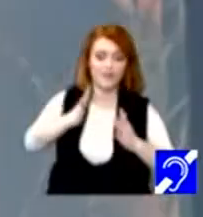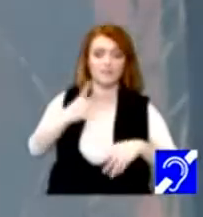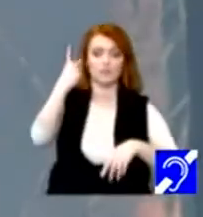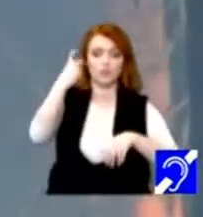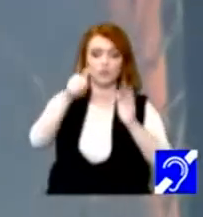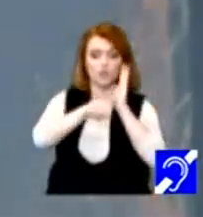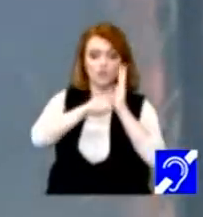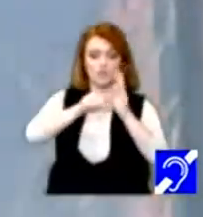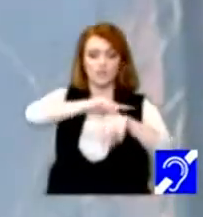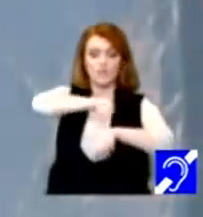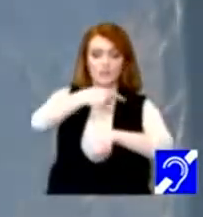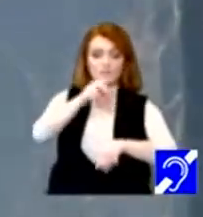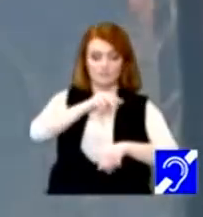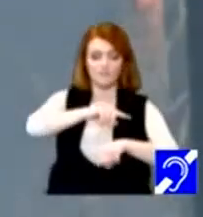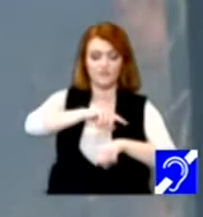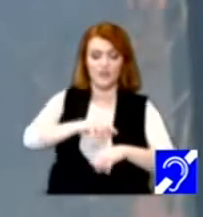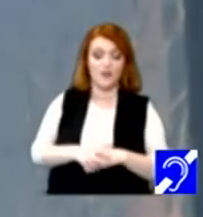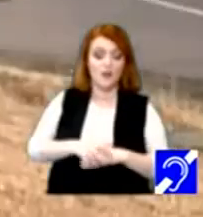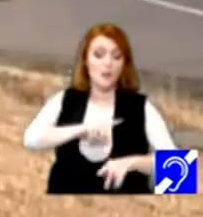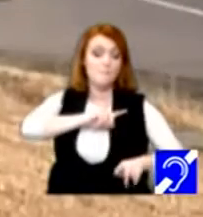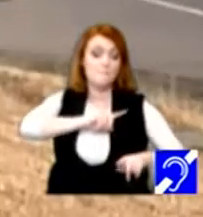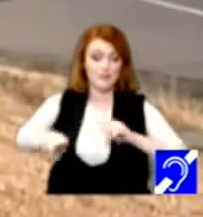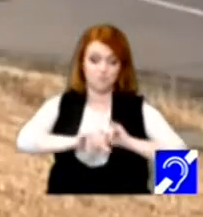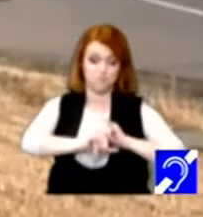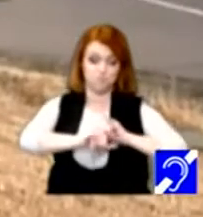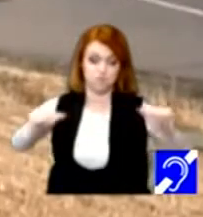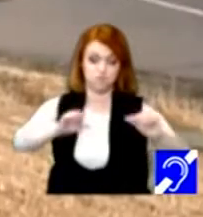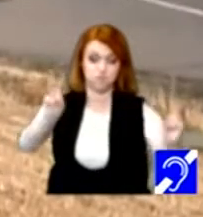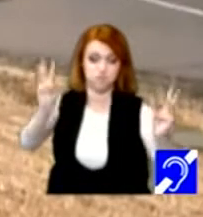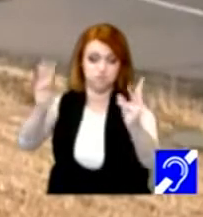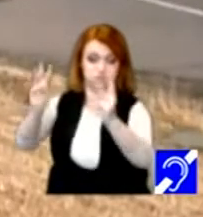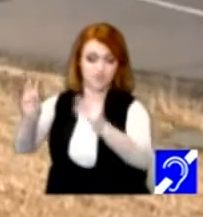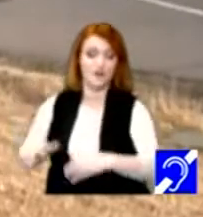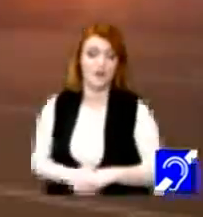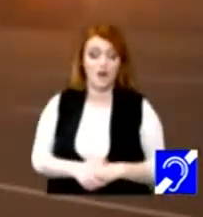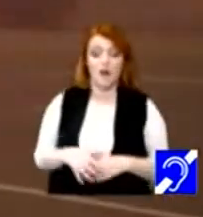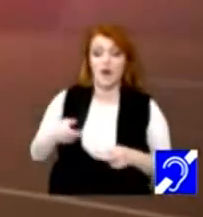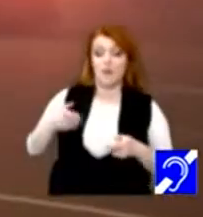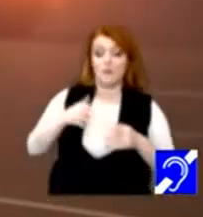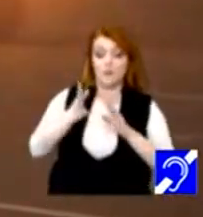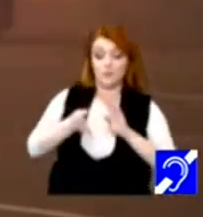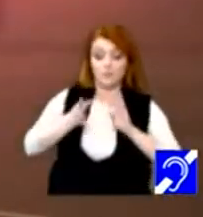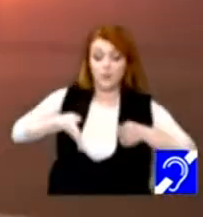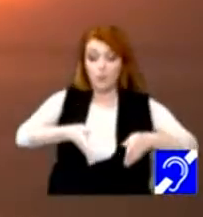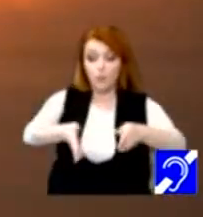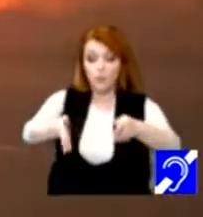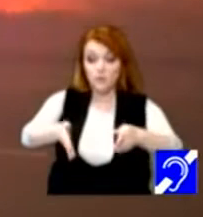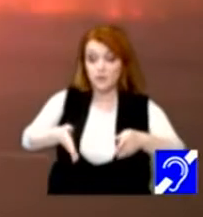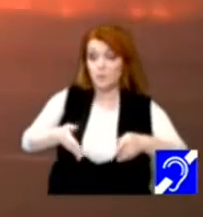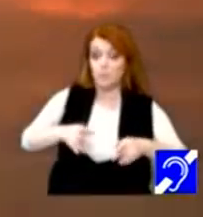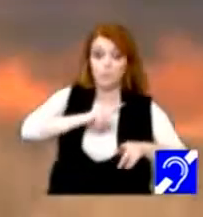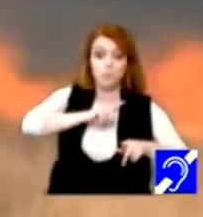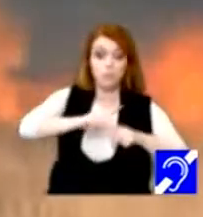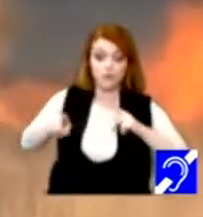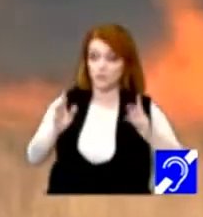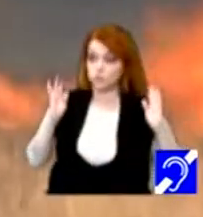160 de km pe oră împing flăcările cu o viteză amețitoare. Pe șosele, șoferii se trezesc dintr-o dată înconjurați de foc. I s-a